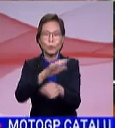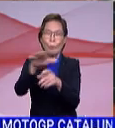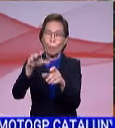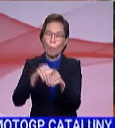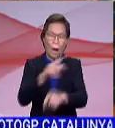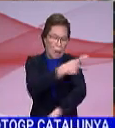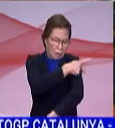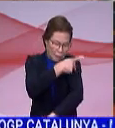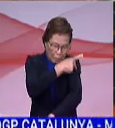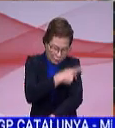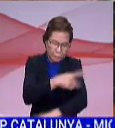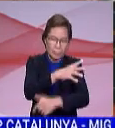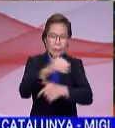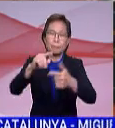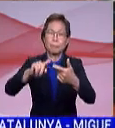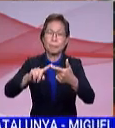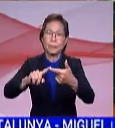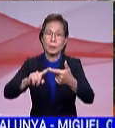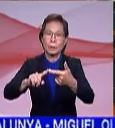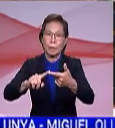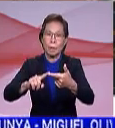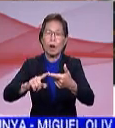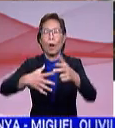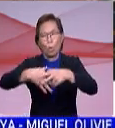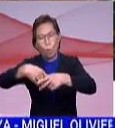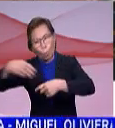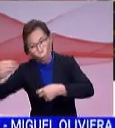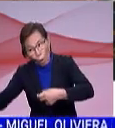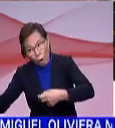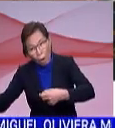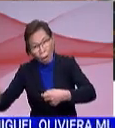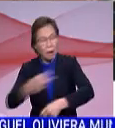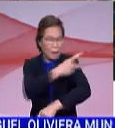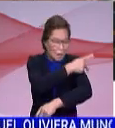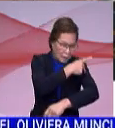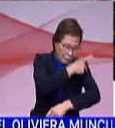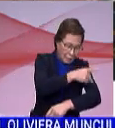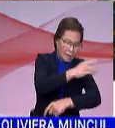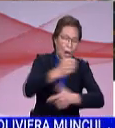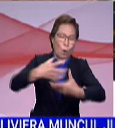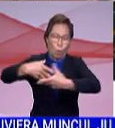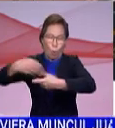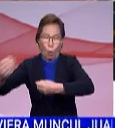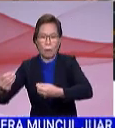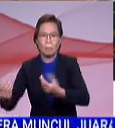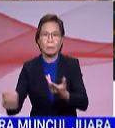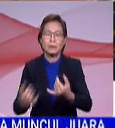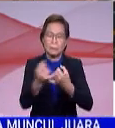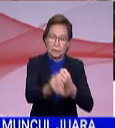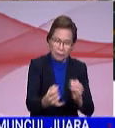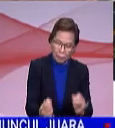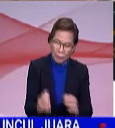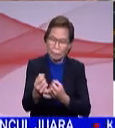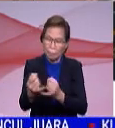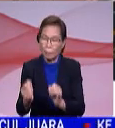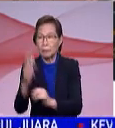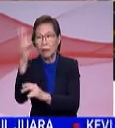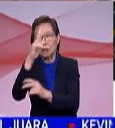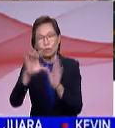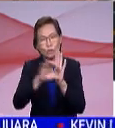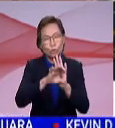di klinikal dan juga di bahagian luar yang mana terdiri daripada jabatan-jabatan kerajaan